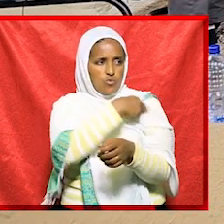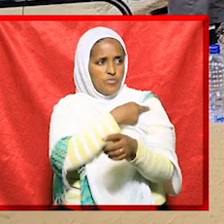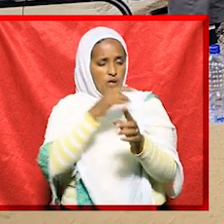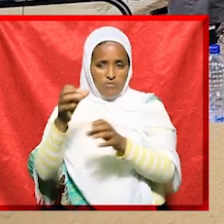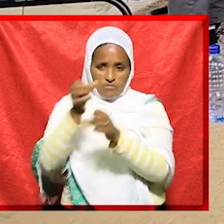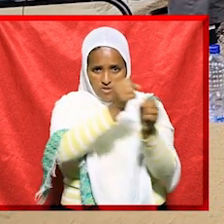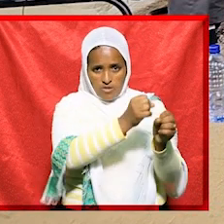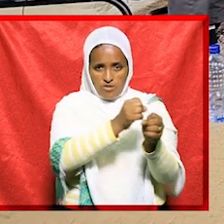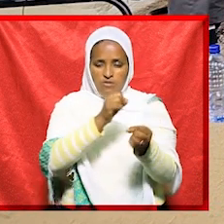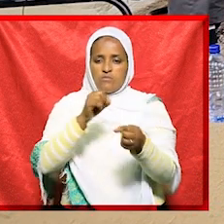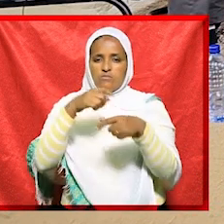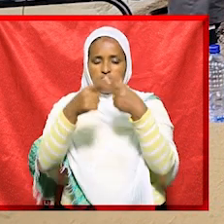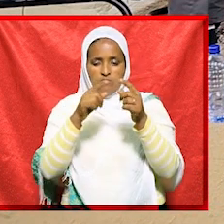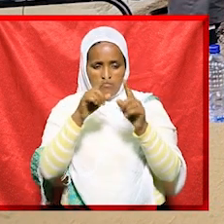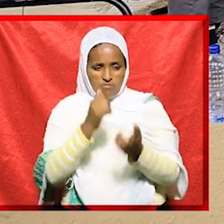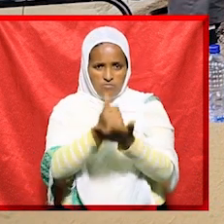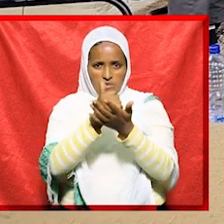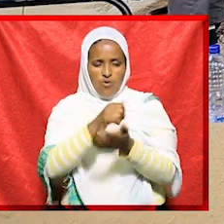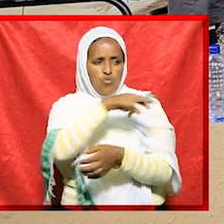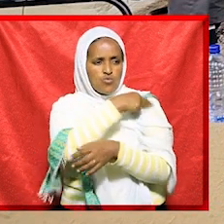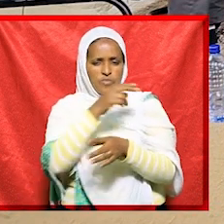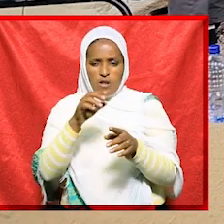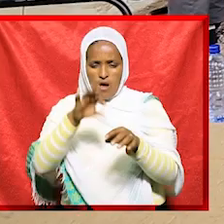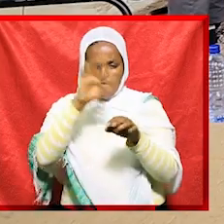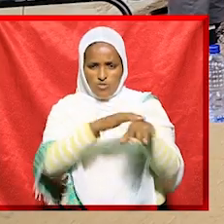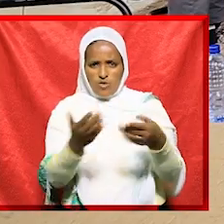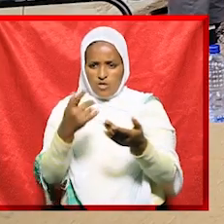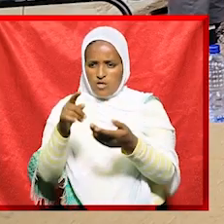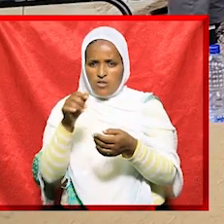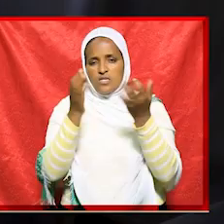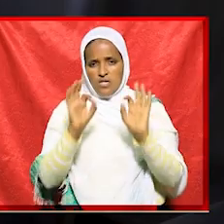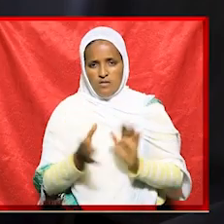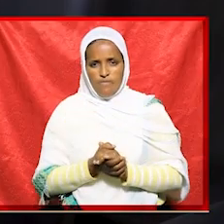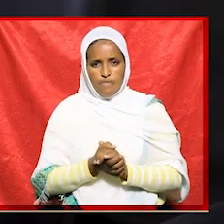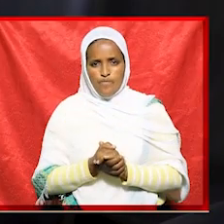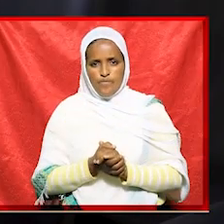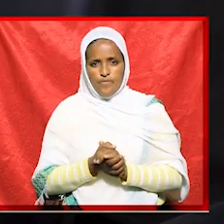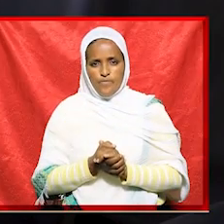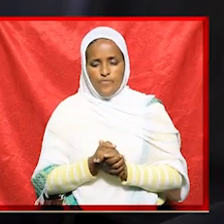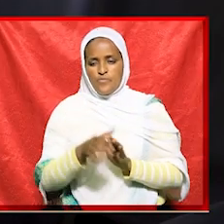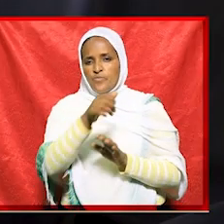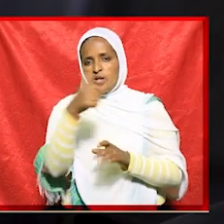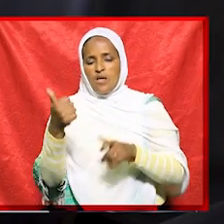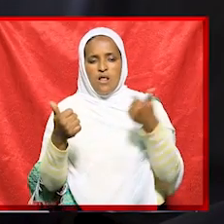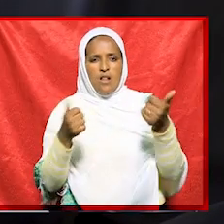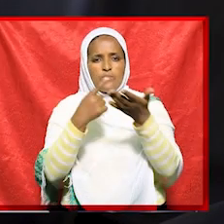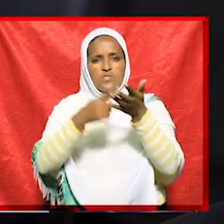ሐኪም ቤት ባለቤቴ እንድትወስድ አድርጌ ይዘን ብንሄድ ከሐኪም ቤት ያገኘነውን መስተንግዶ ብታዩት ምንም የተደረገለት ትሪት